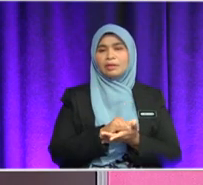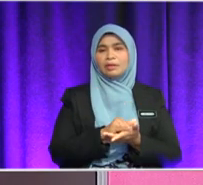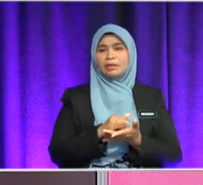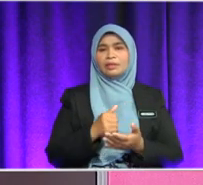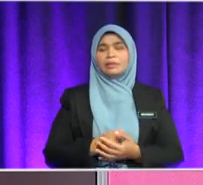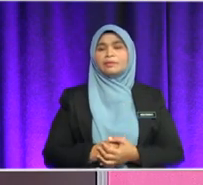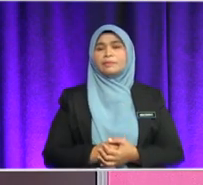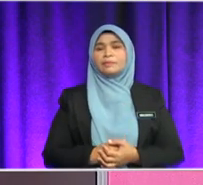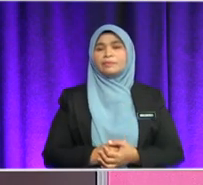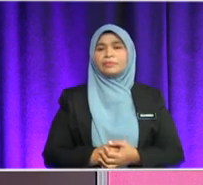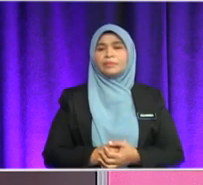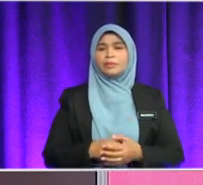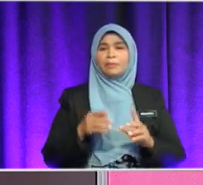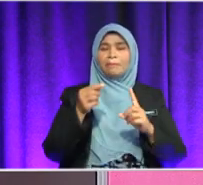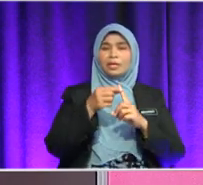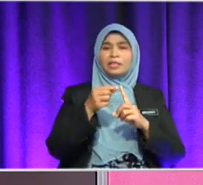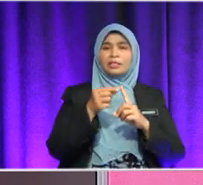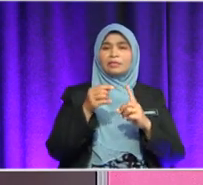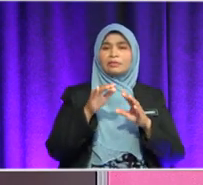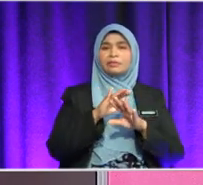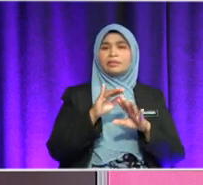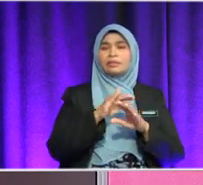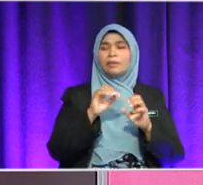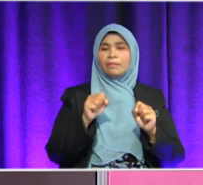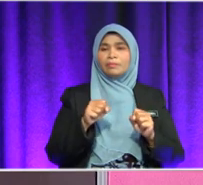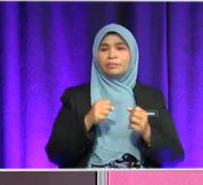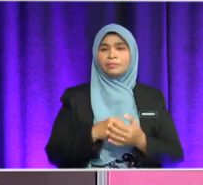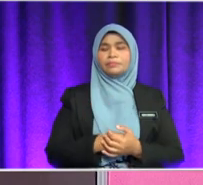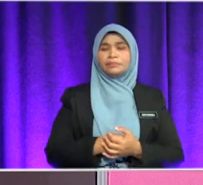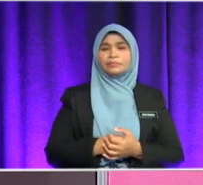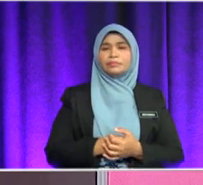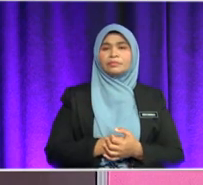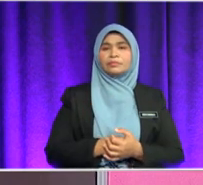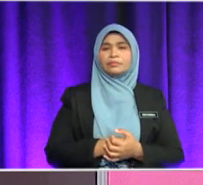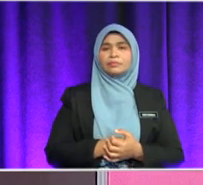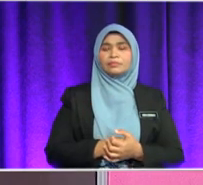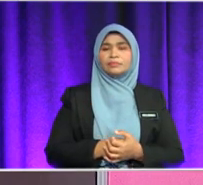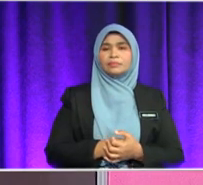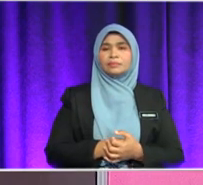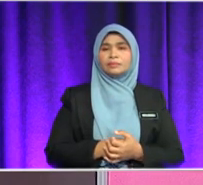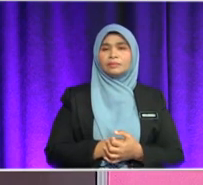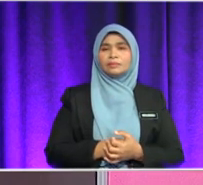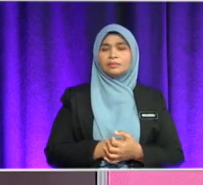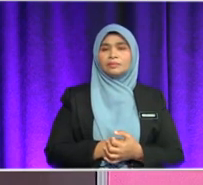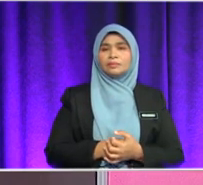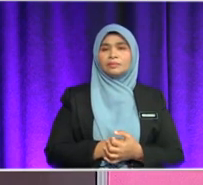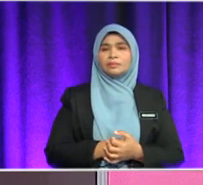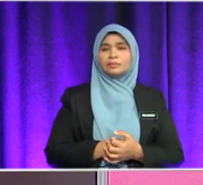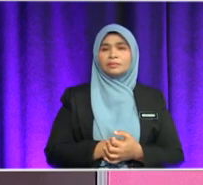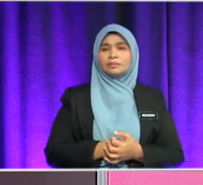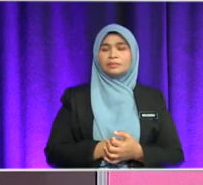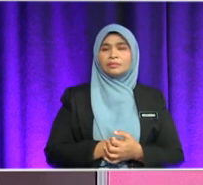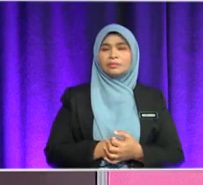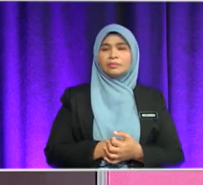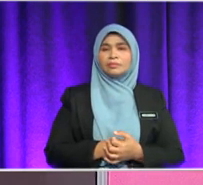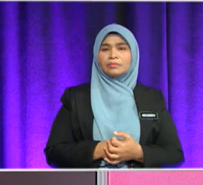sesekali sambung dengan selanjutnya kalau kita sambung dengan penanda wacana tersebut ya dia akan jadi isi yang baru jadi markah penuh